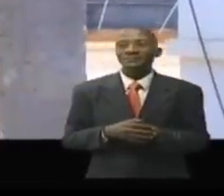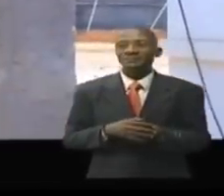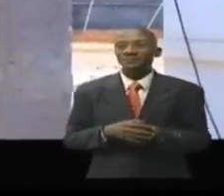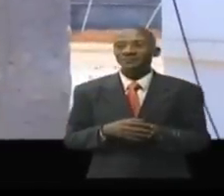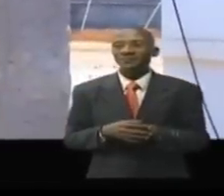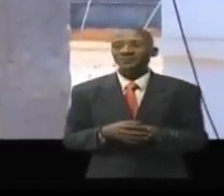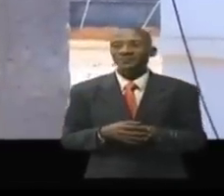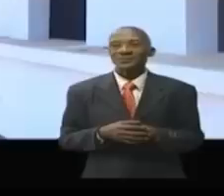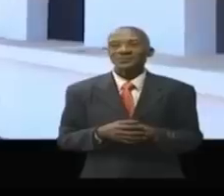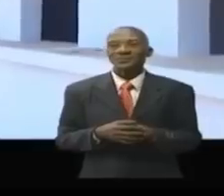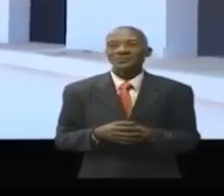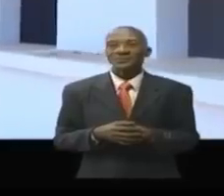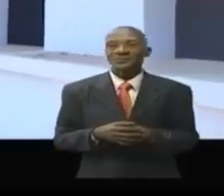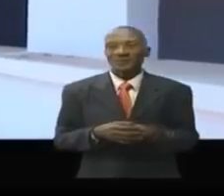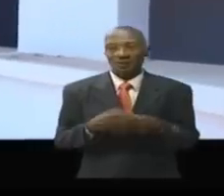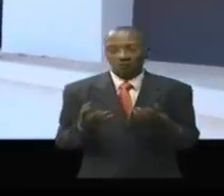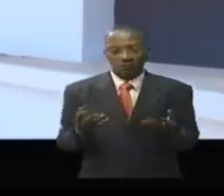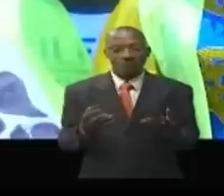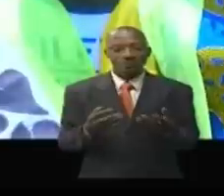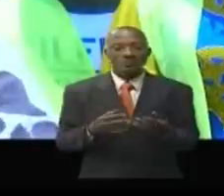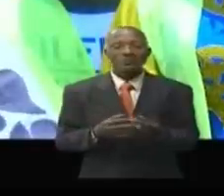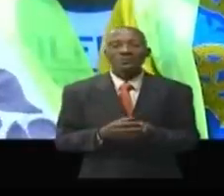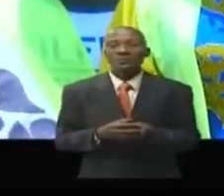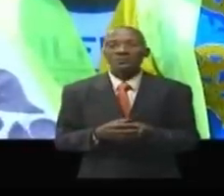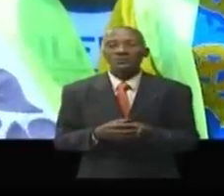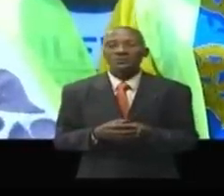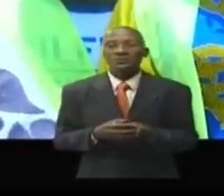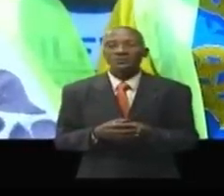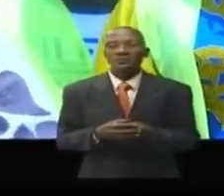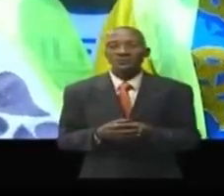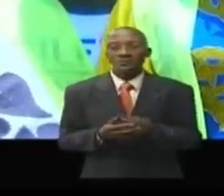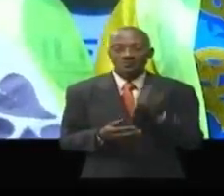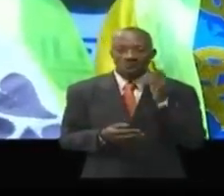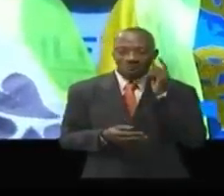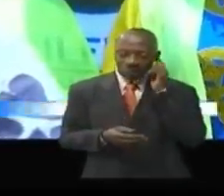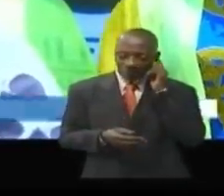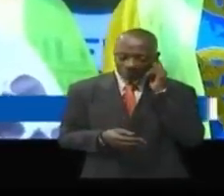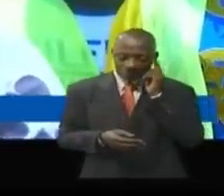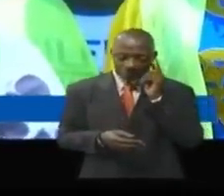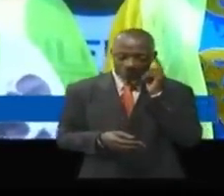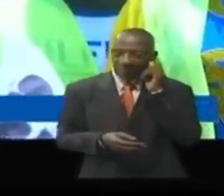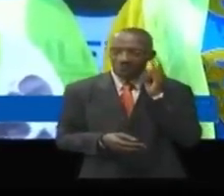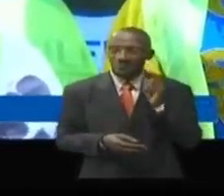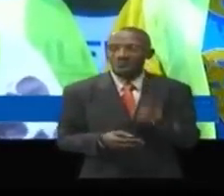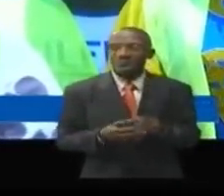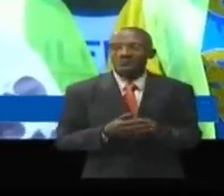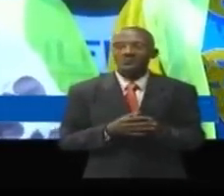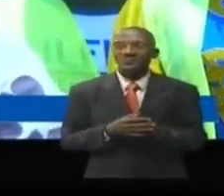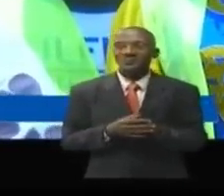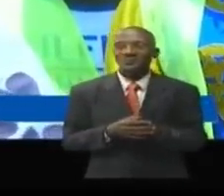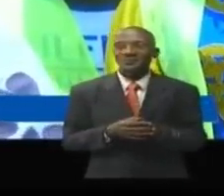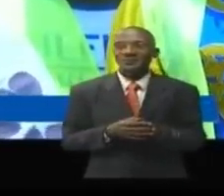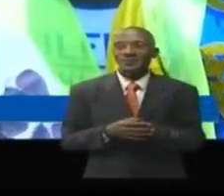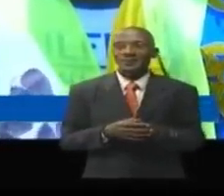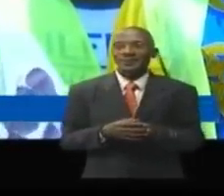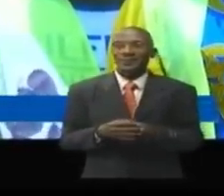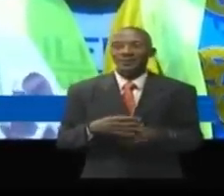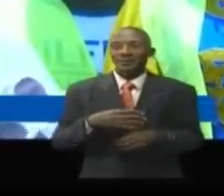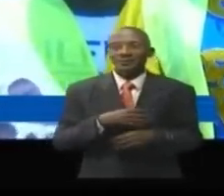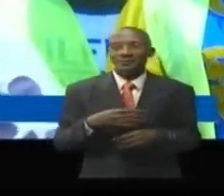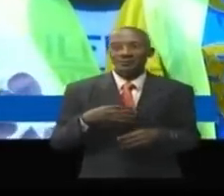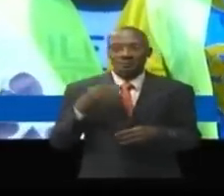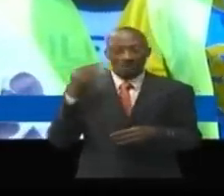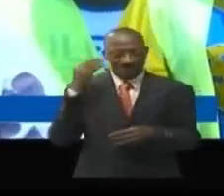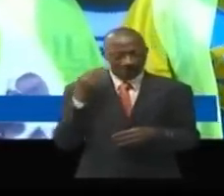passent les travaux sur les chantiers. Il est question d'installer ici un centre orthopédique, non seulement orthopédique, mais on